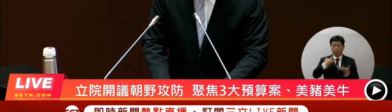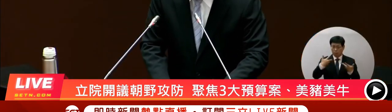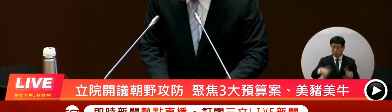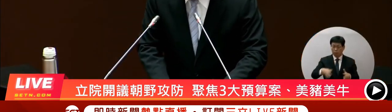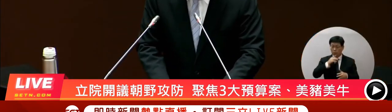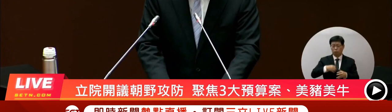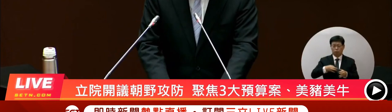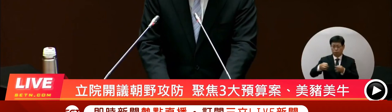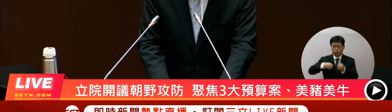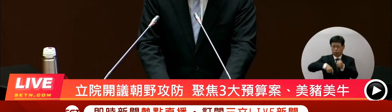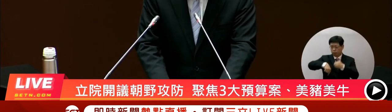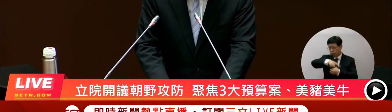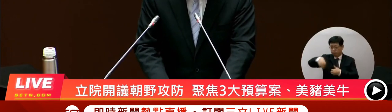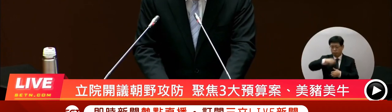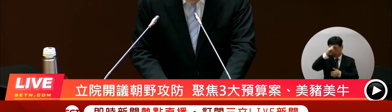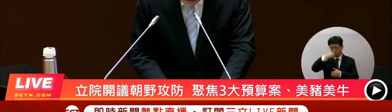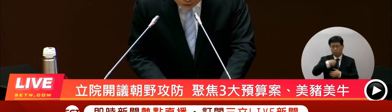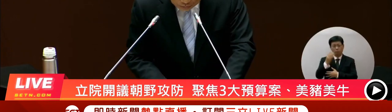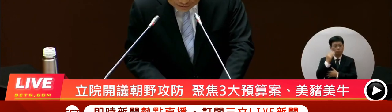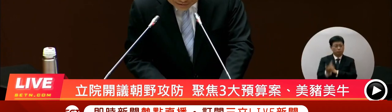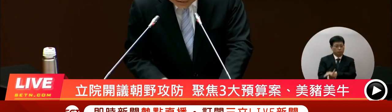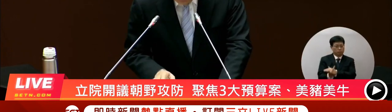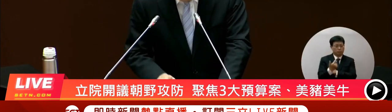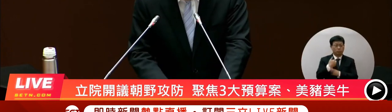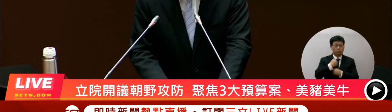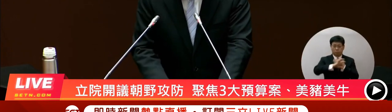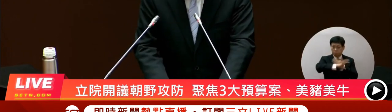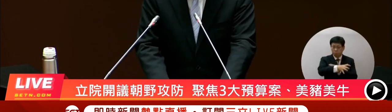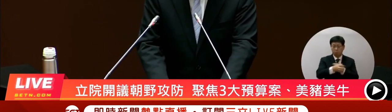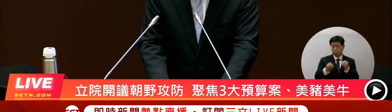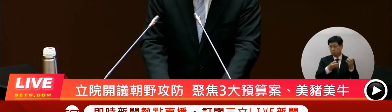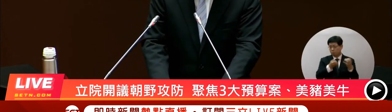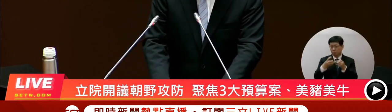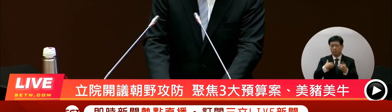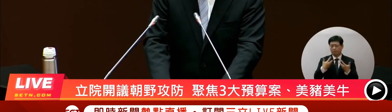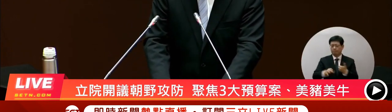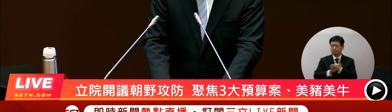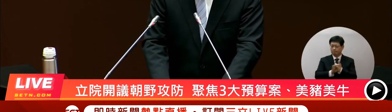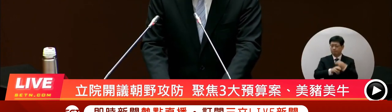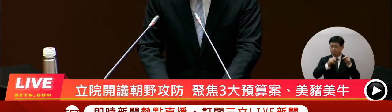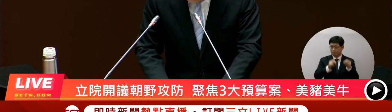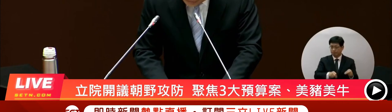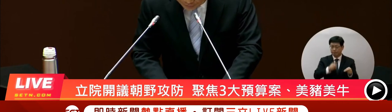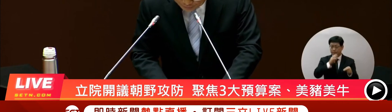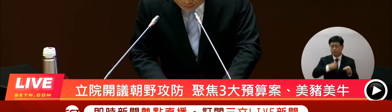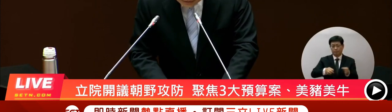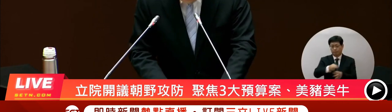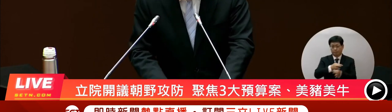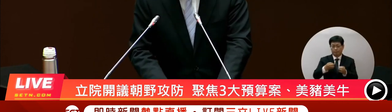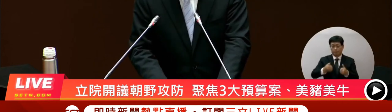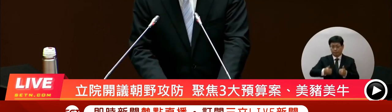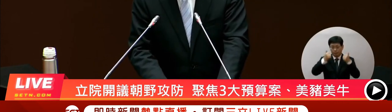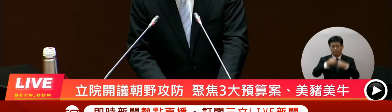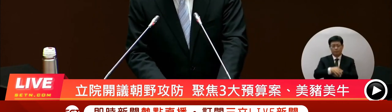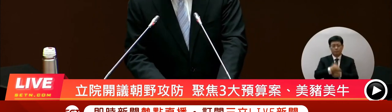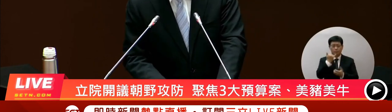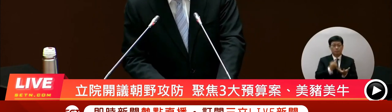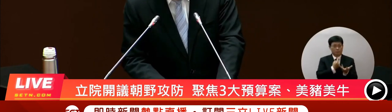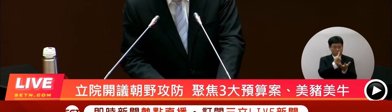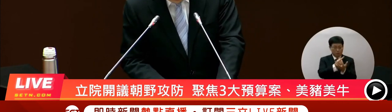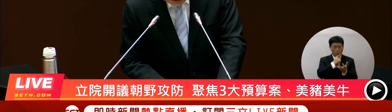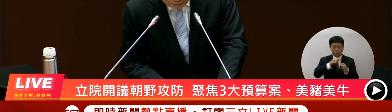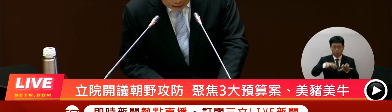就一直希望政府能够跟其他的国家多签订贸易协定，参与区